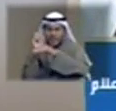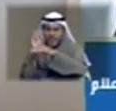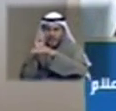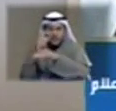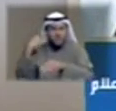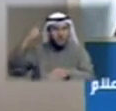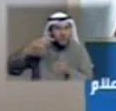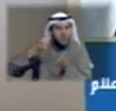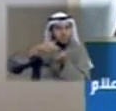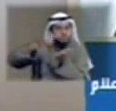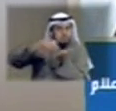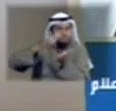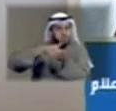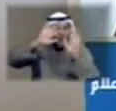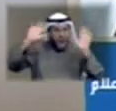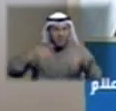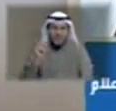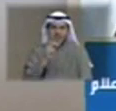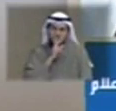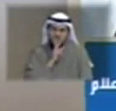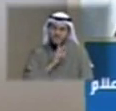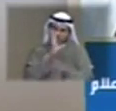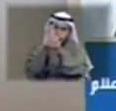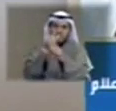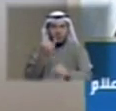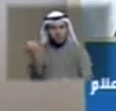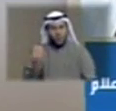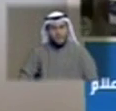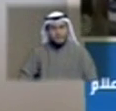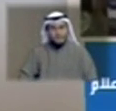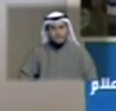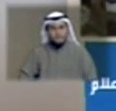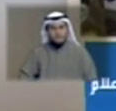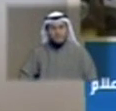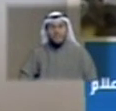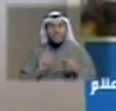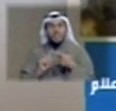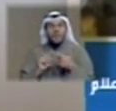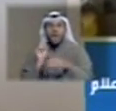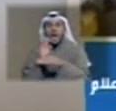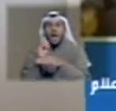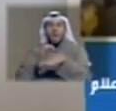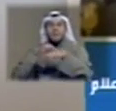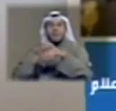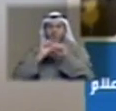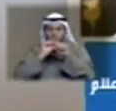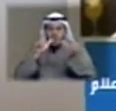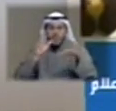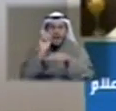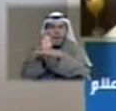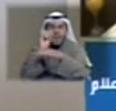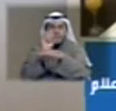ومنع الهدر بمعنى أصح، وثانيا الإجراءات التي تعنى بتوعية المواطنين بأهمية الإسراف نظرا